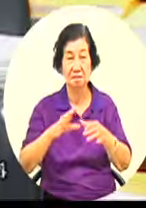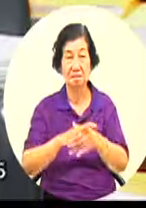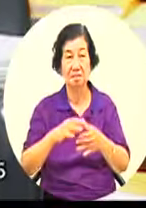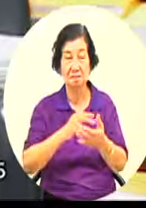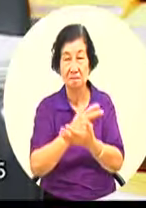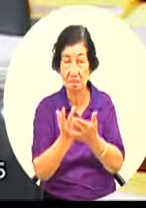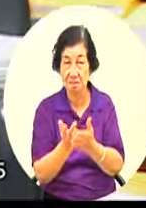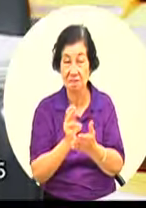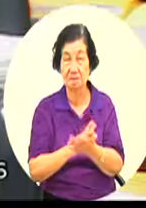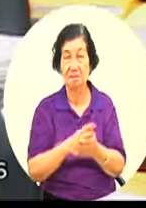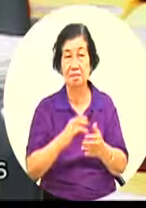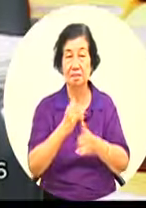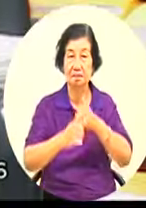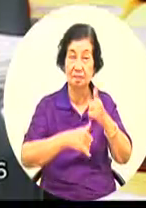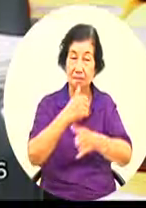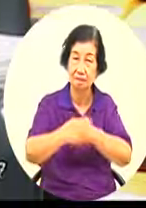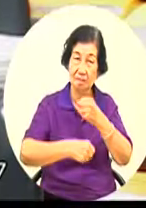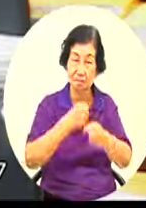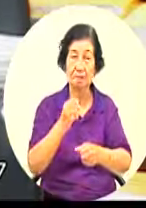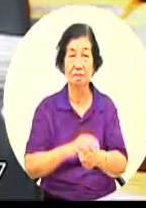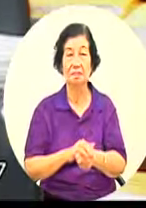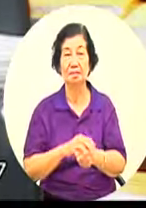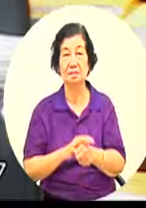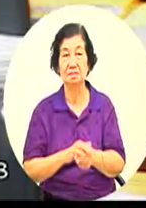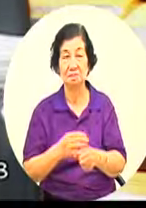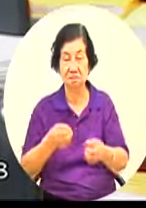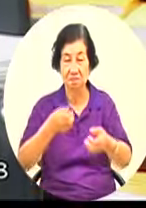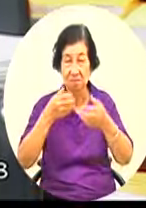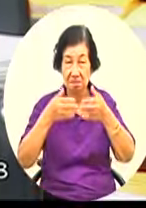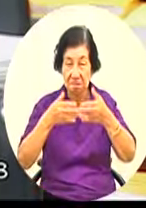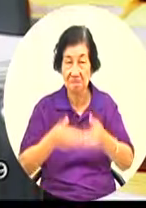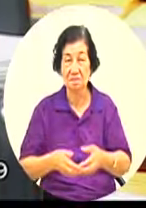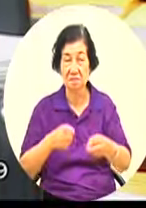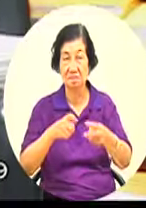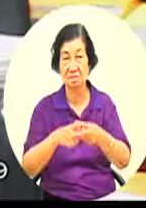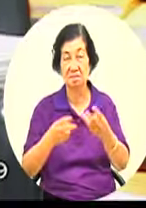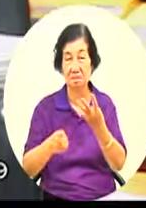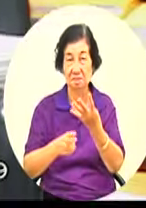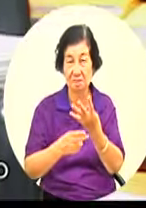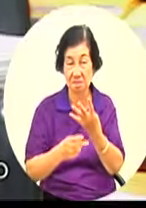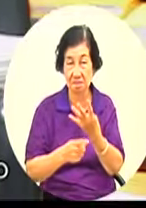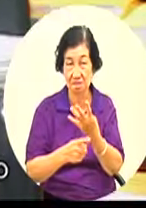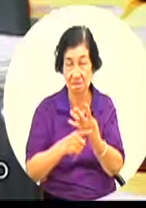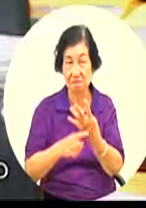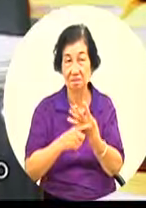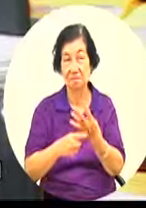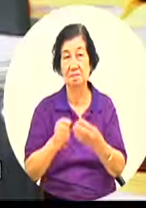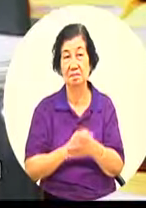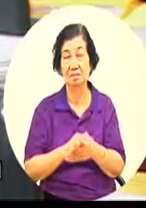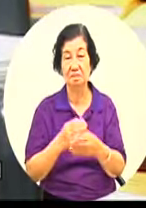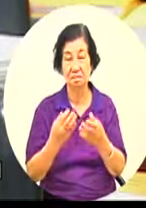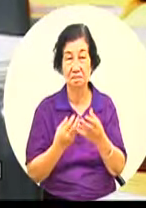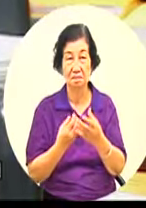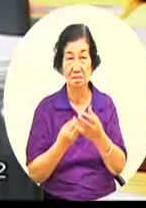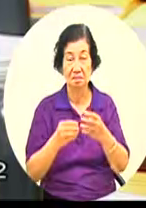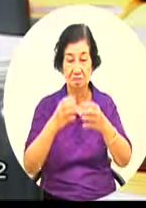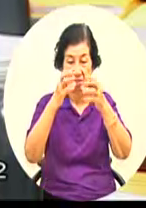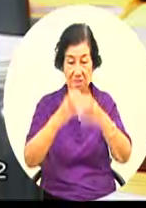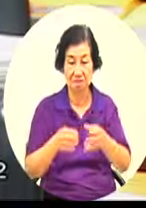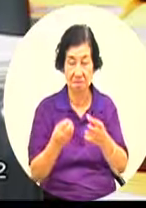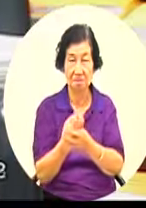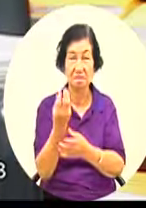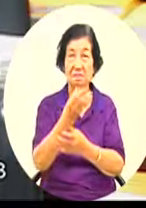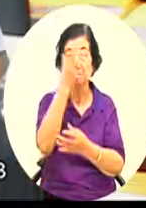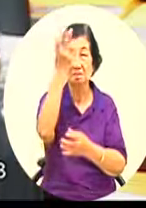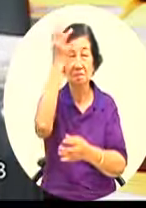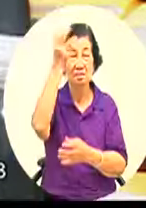淡我们那些这样的重工业，烟当空那么多，我看这几年是没有啦，是没有